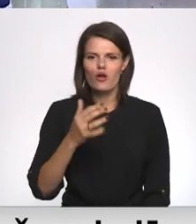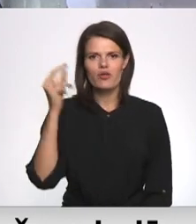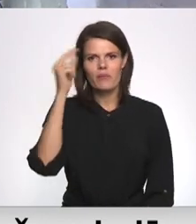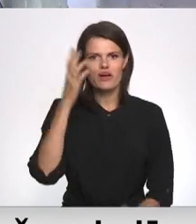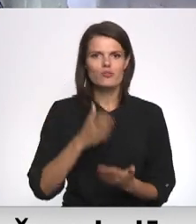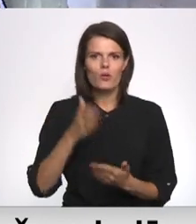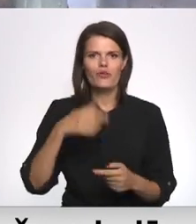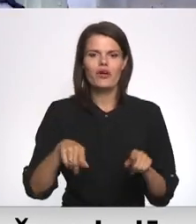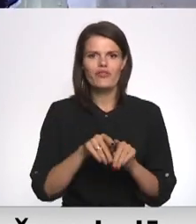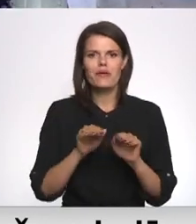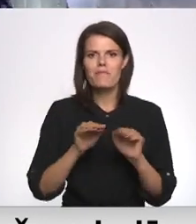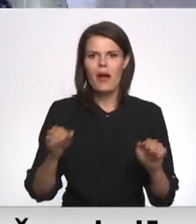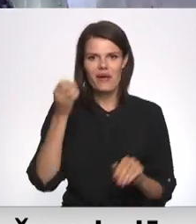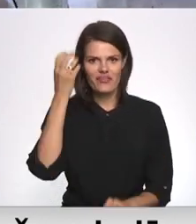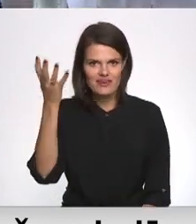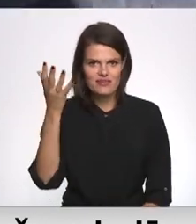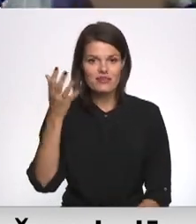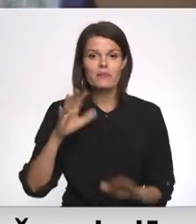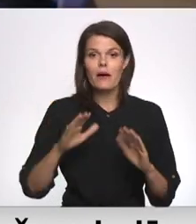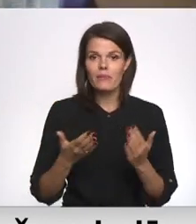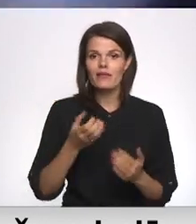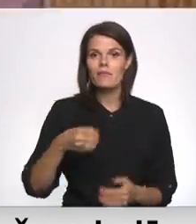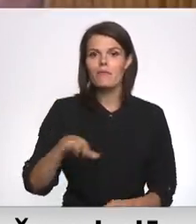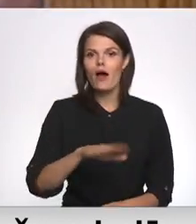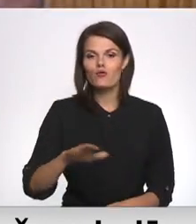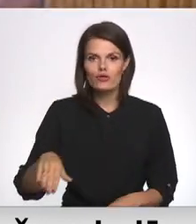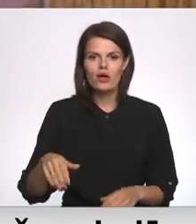mācības notiktu arī pamatizglītībā. Savukārt bērnu